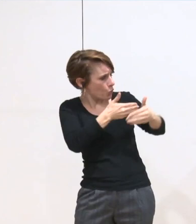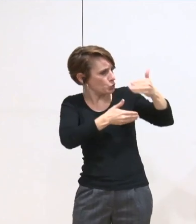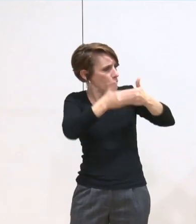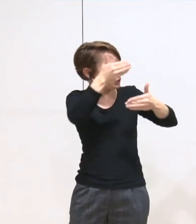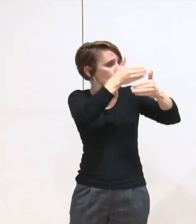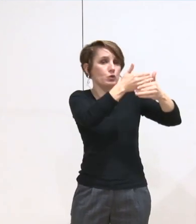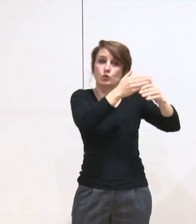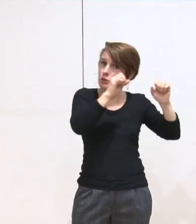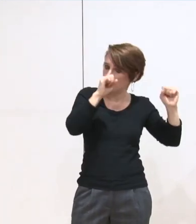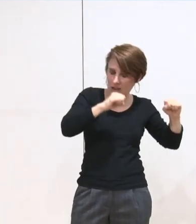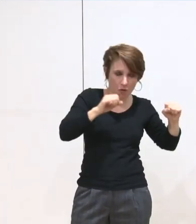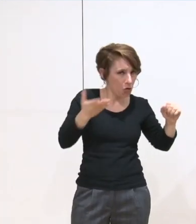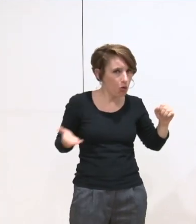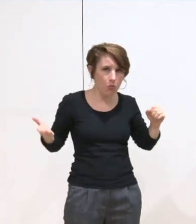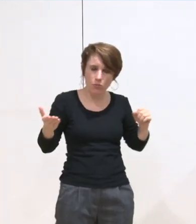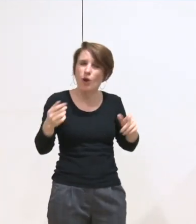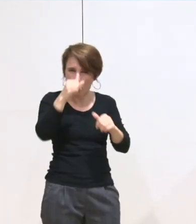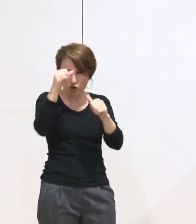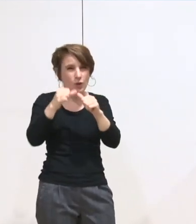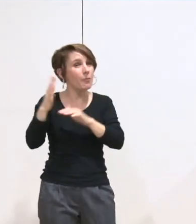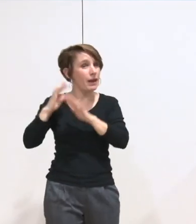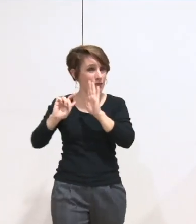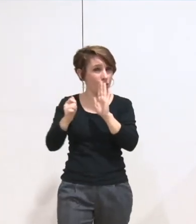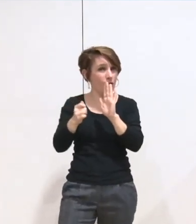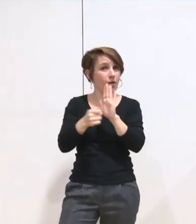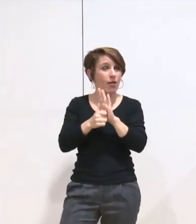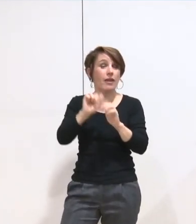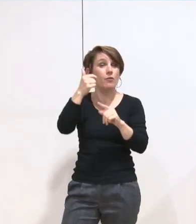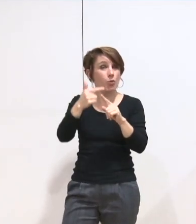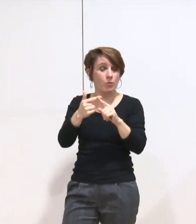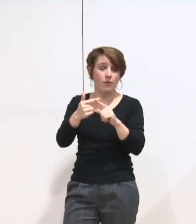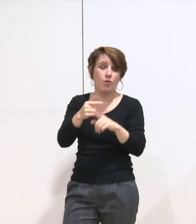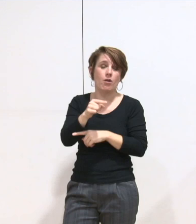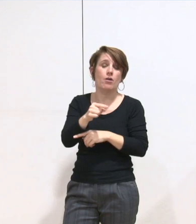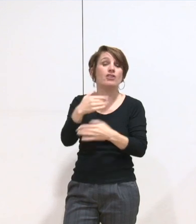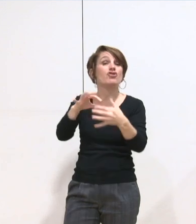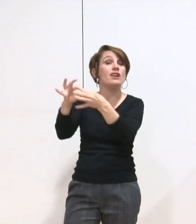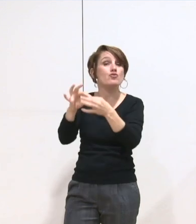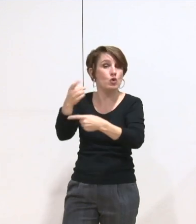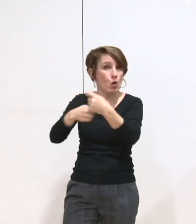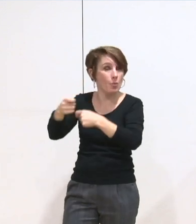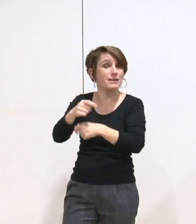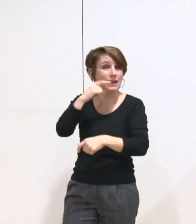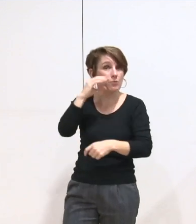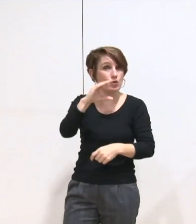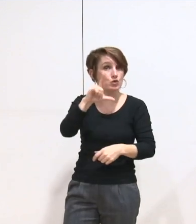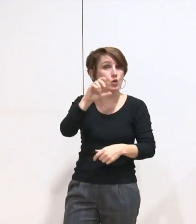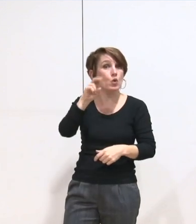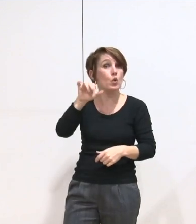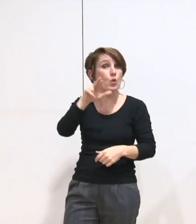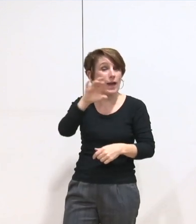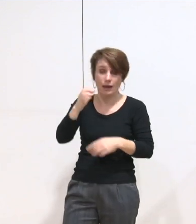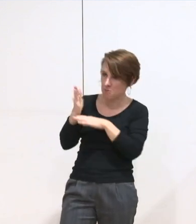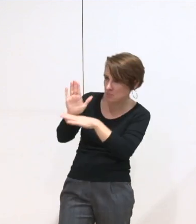adjoint, et j'ai encore le souvenir de la présentation qu'il en avait fait au sein d'une union commerciale. Il voulait alors ces